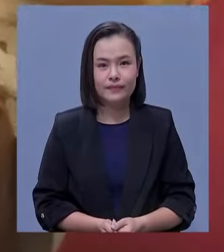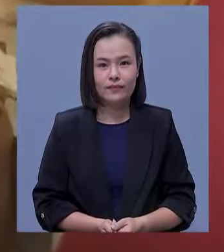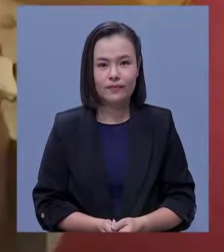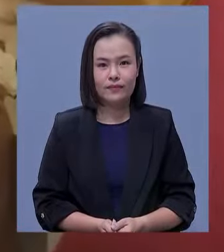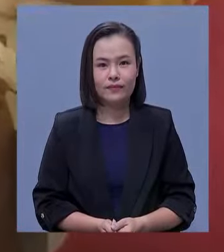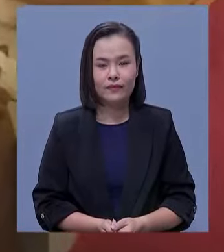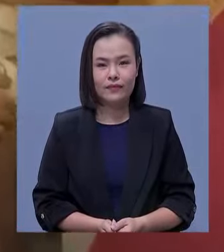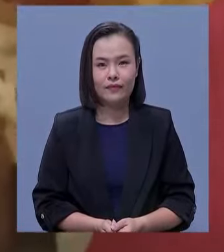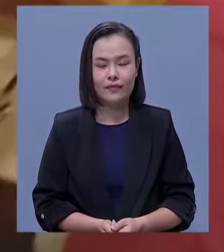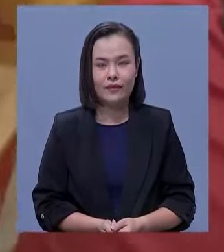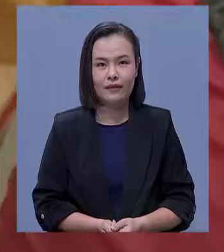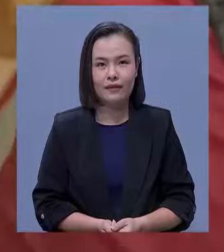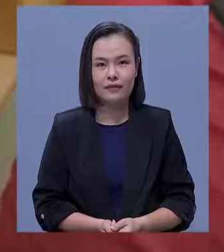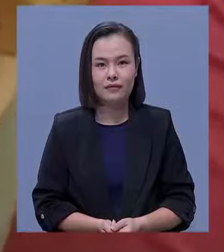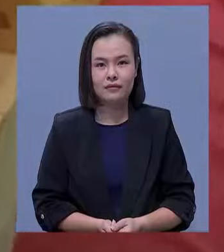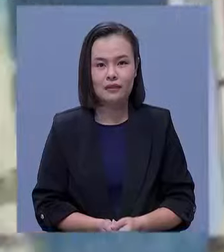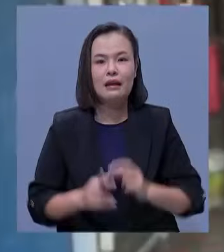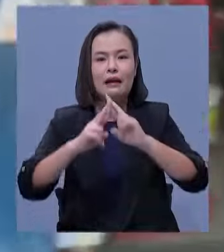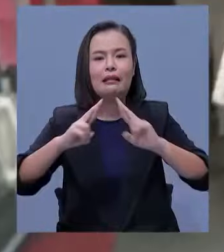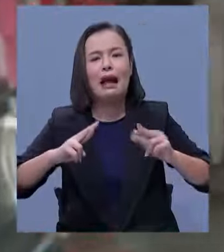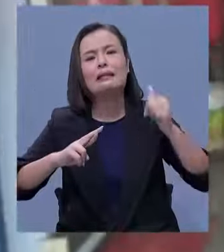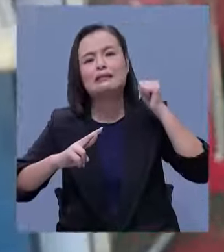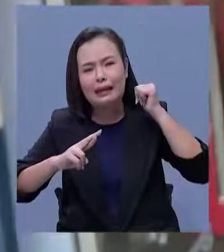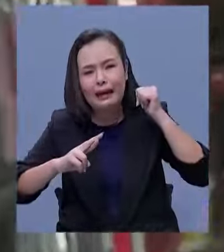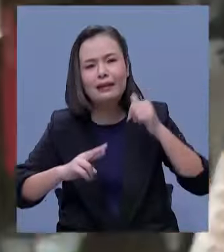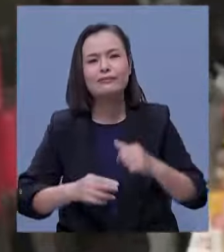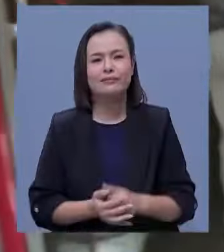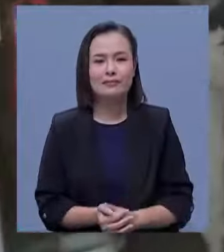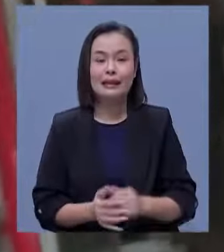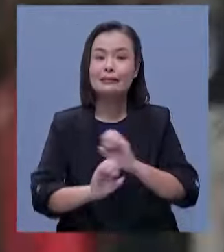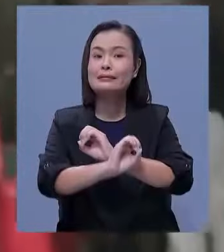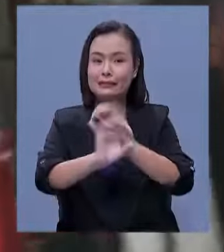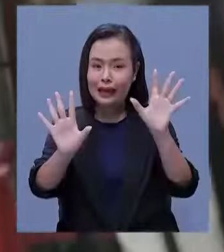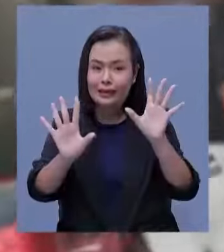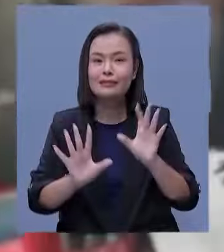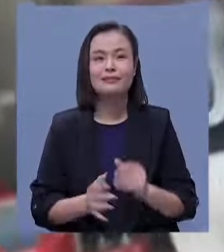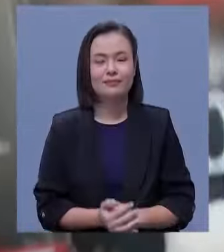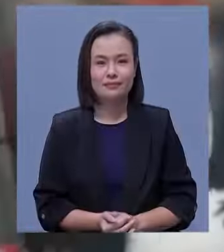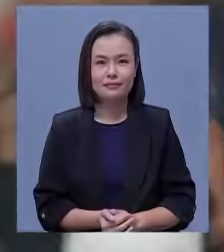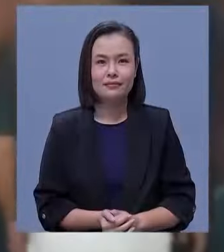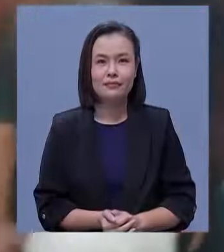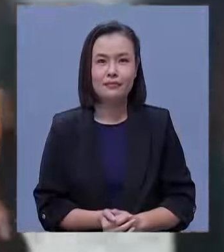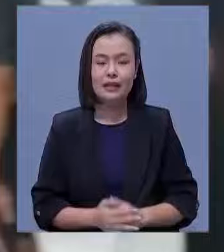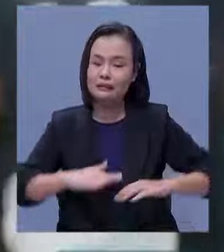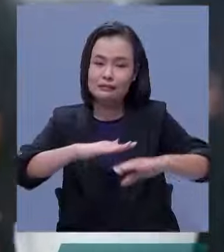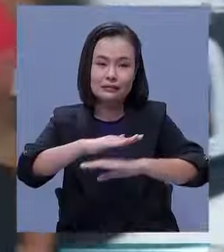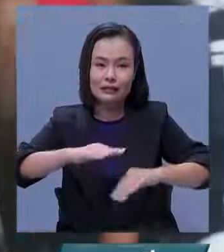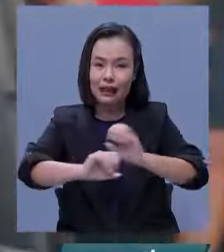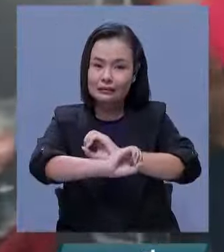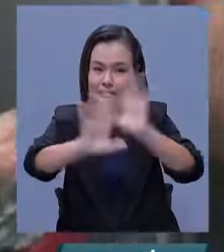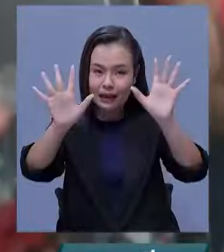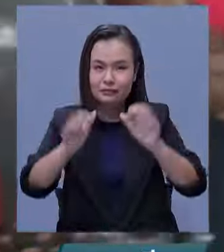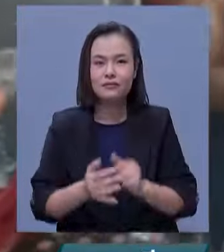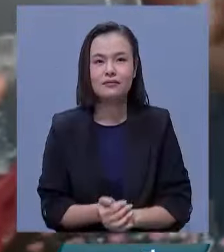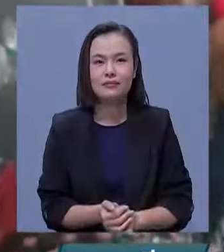ป่ะ มีเซฟด้วยอ่ะ ร้านเดิมเลย นี่ชัดเจนนะคุณจอย เขาบอกเขาเพิ่งเล่นเมื่อก ี้ แต่ก็เ